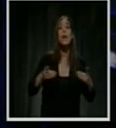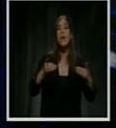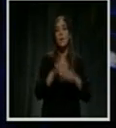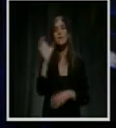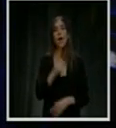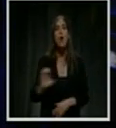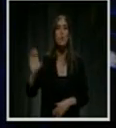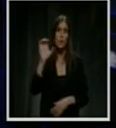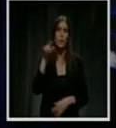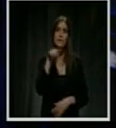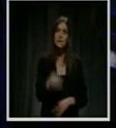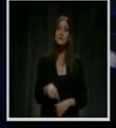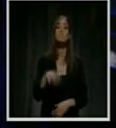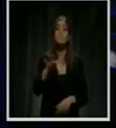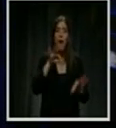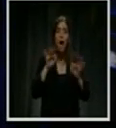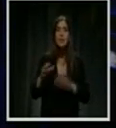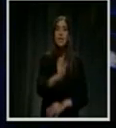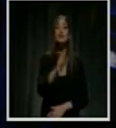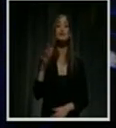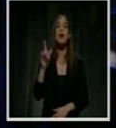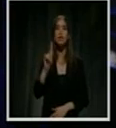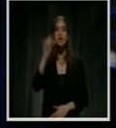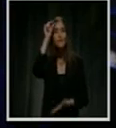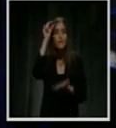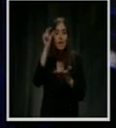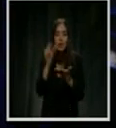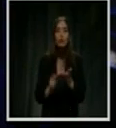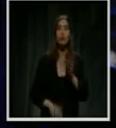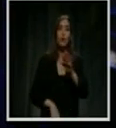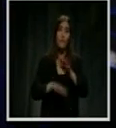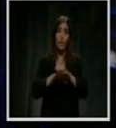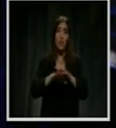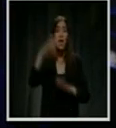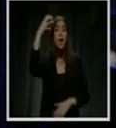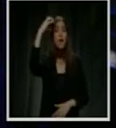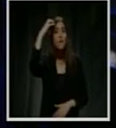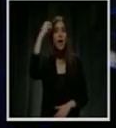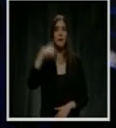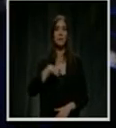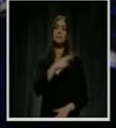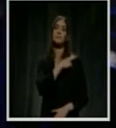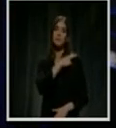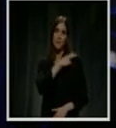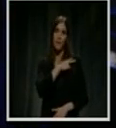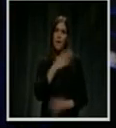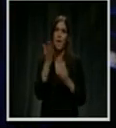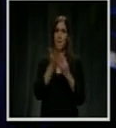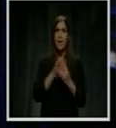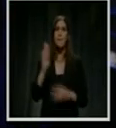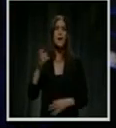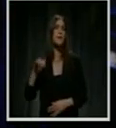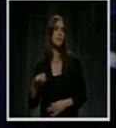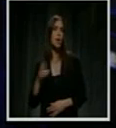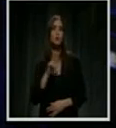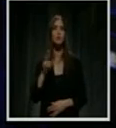ċara ta' fiduċja fit-tmexxija tal-gvern immexxi minni, għażla ċara bejn Bernard Grech u